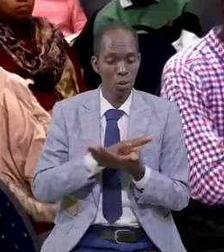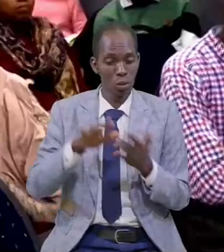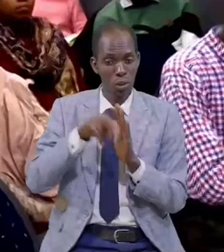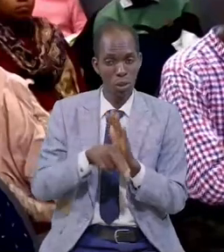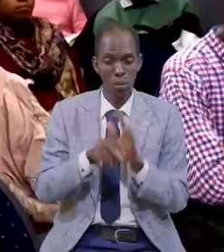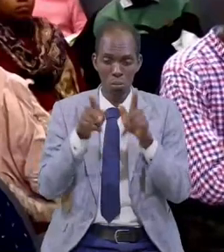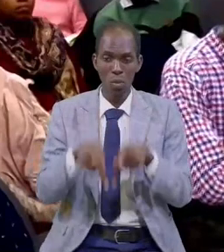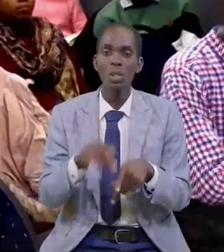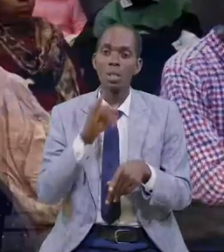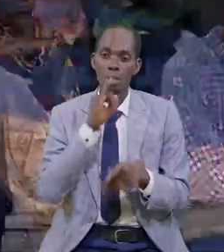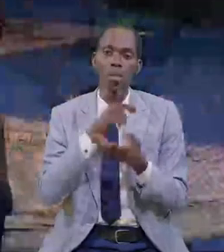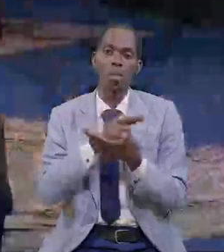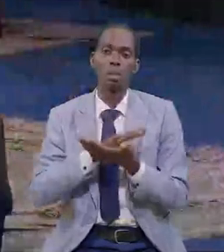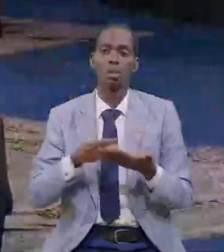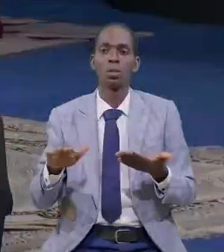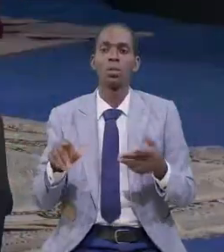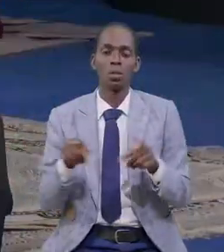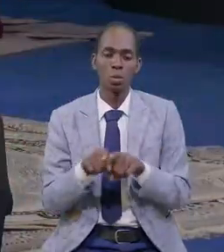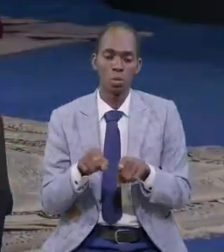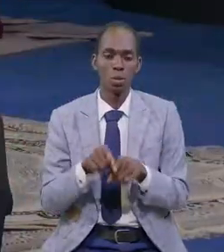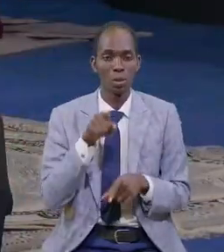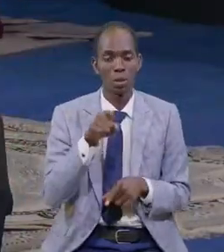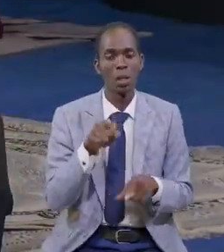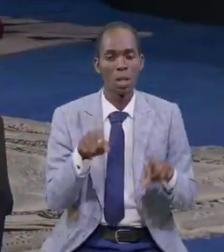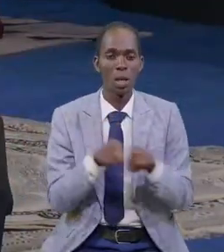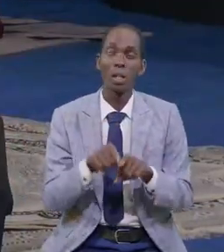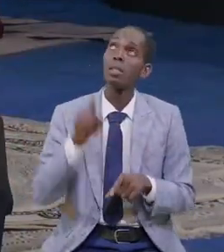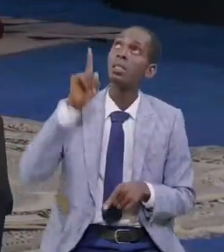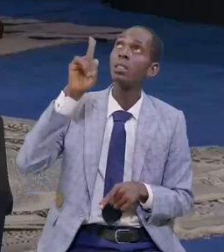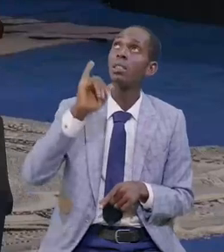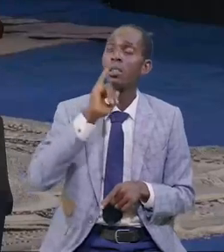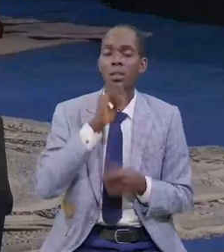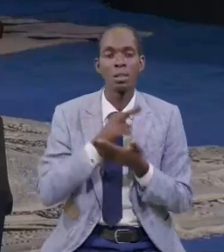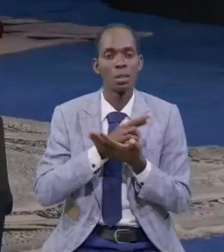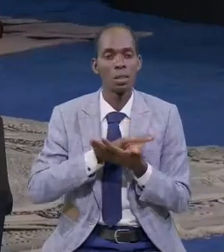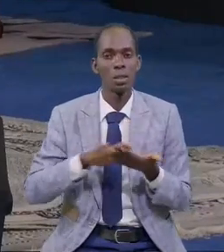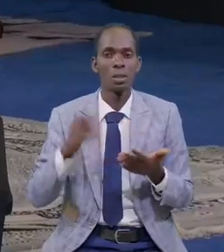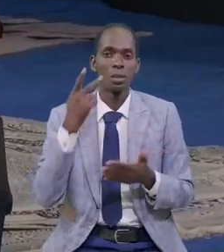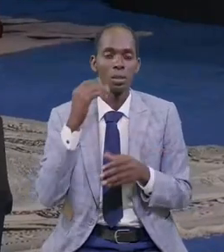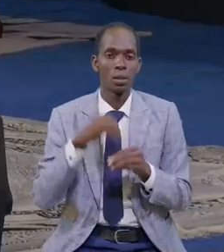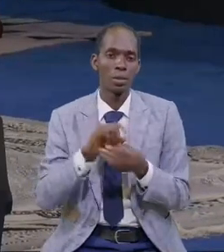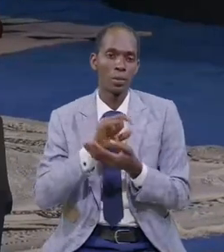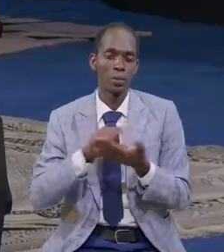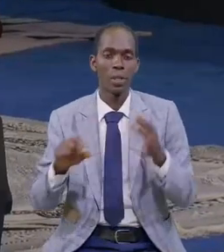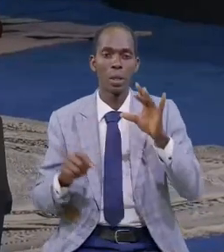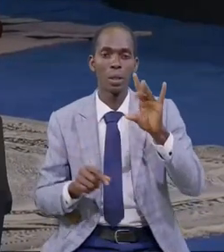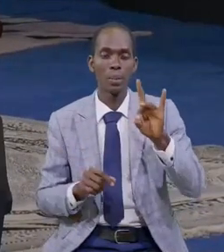est juste comme lui-même est juste verset 8 dit